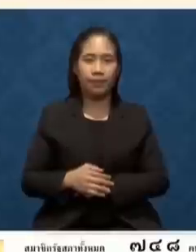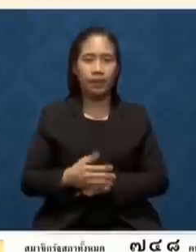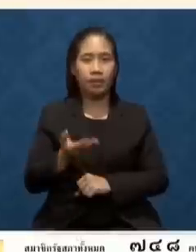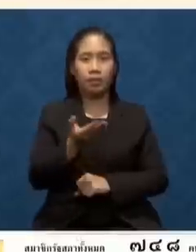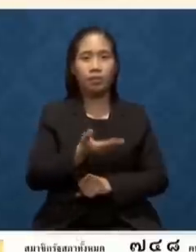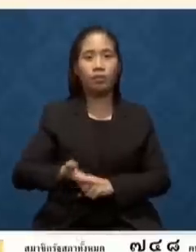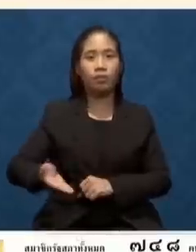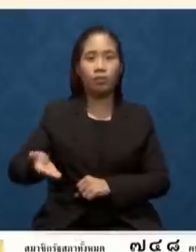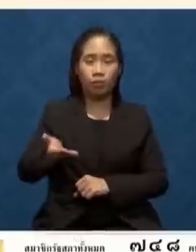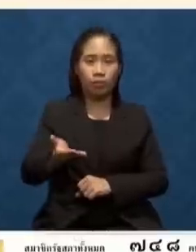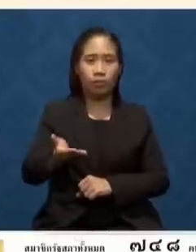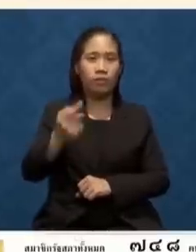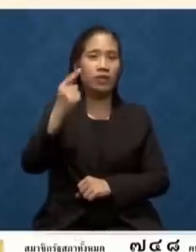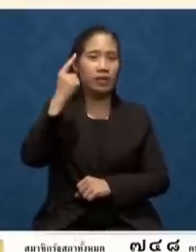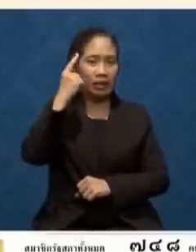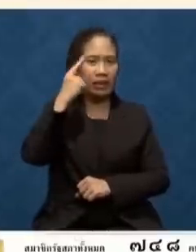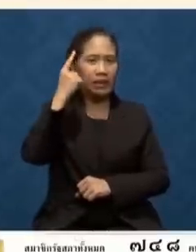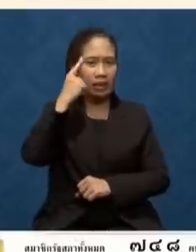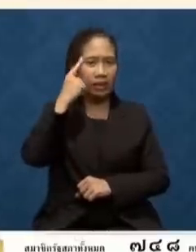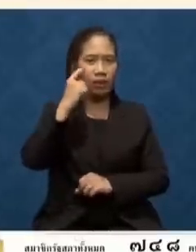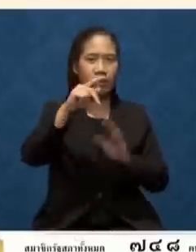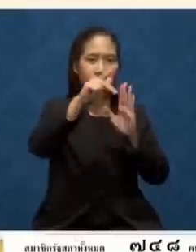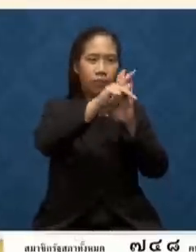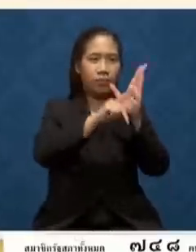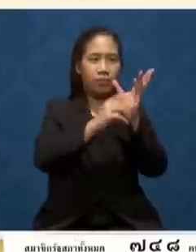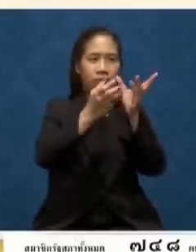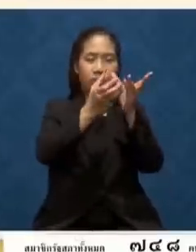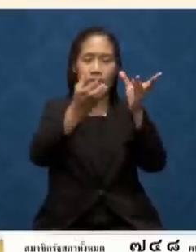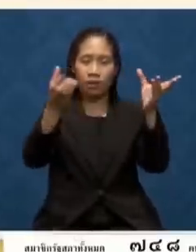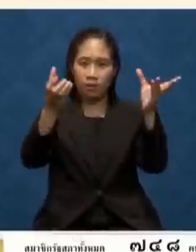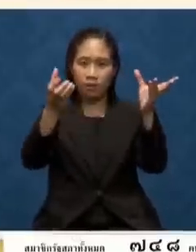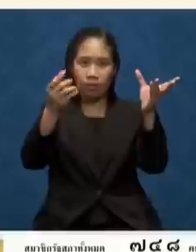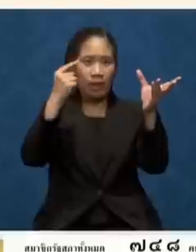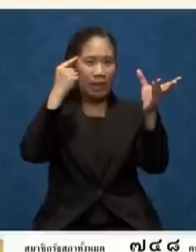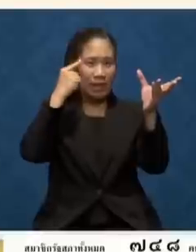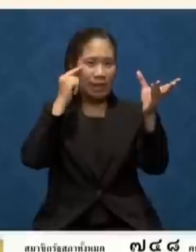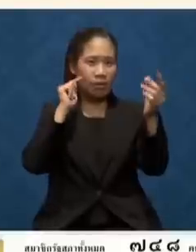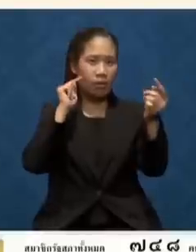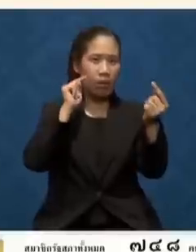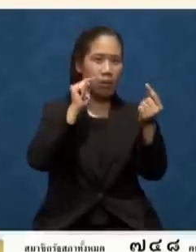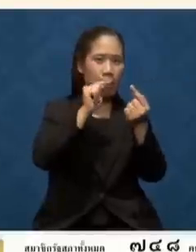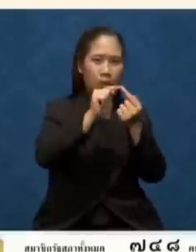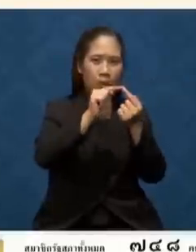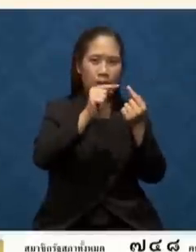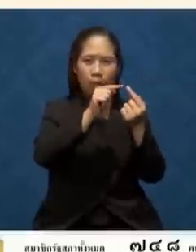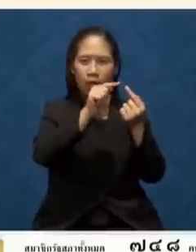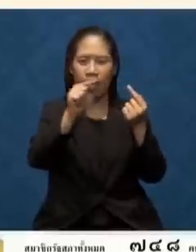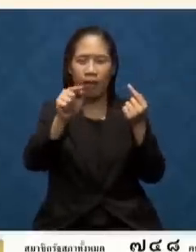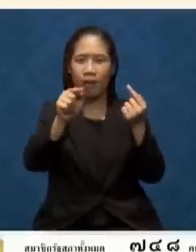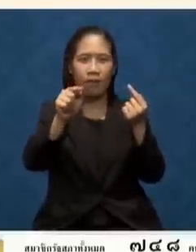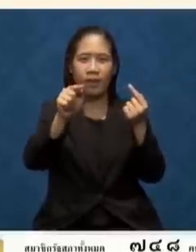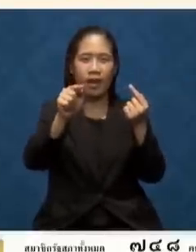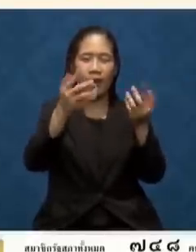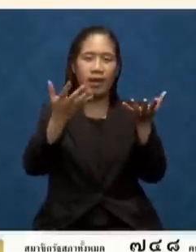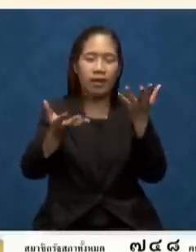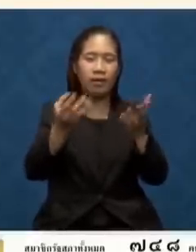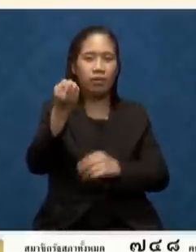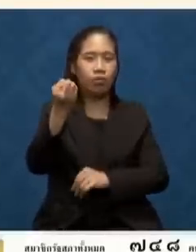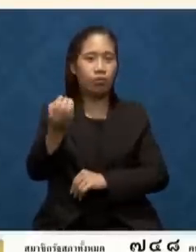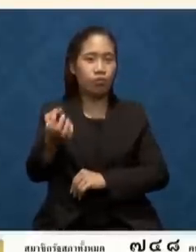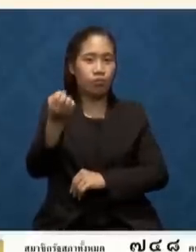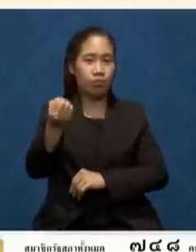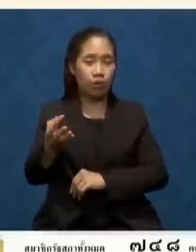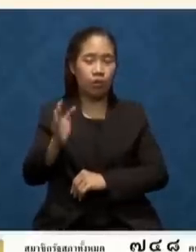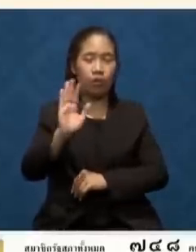ตีความในทางที่ขัดต่อรัฐธรรมนูญไม่อาจตีความในทางที่จะเอาเสียงส่วนใหญ่ของ